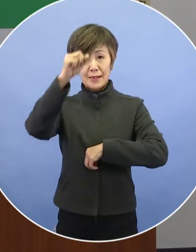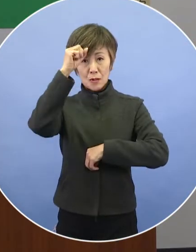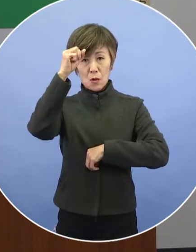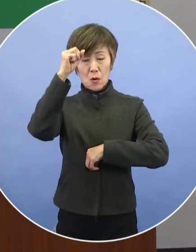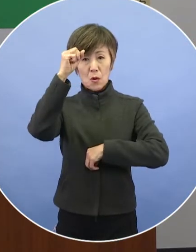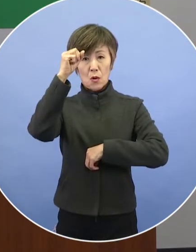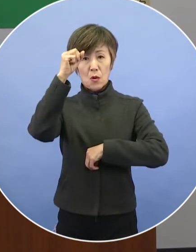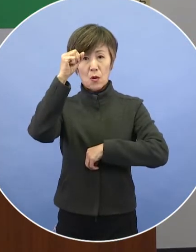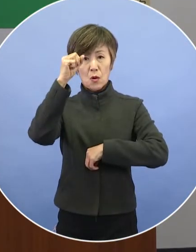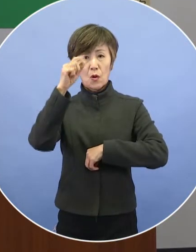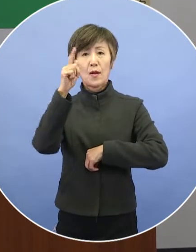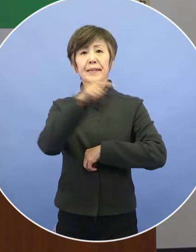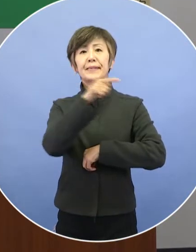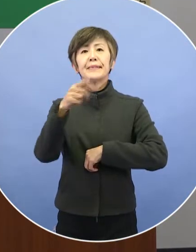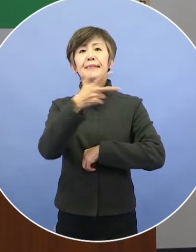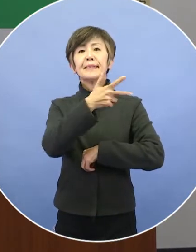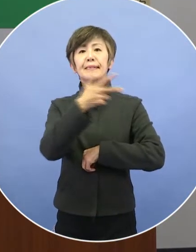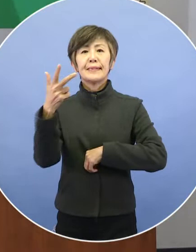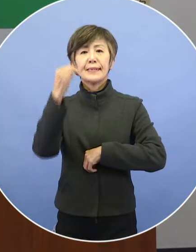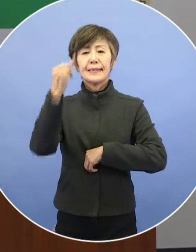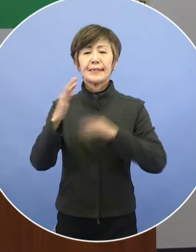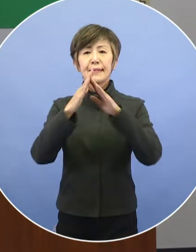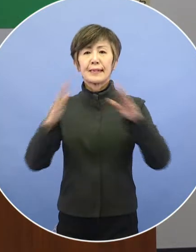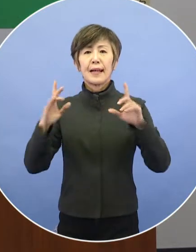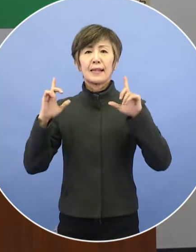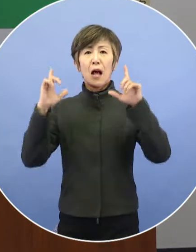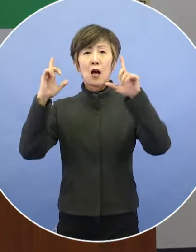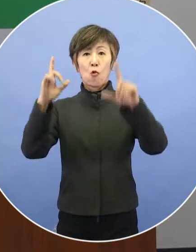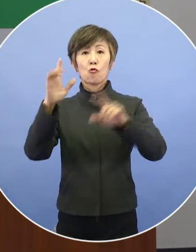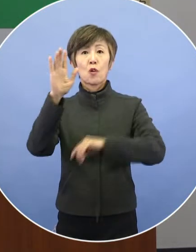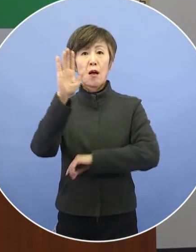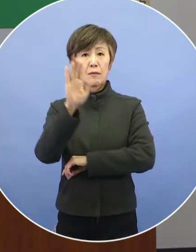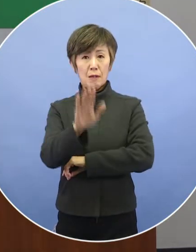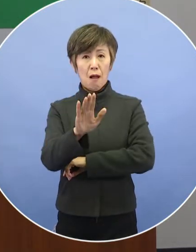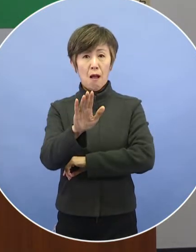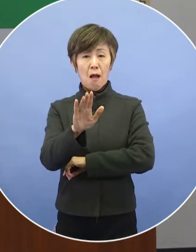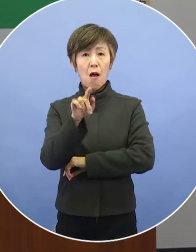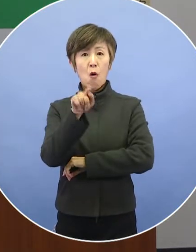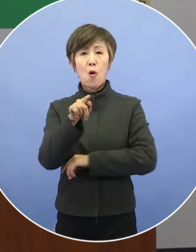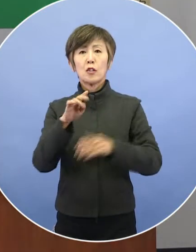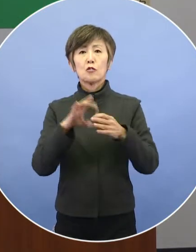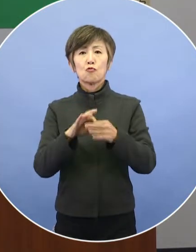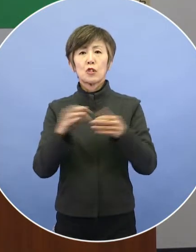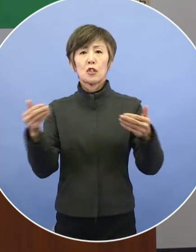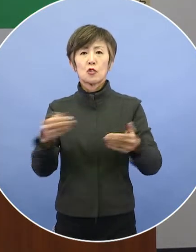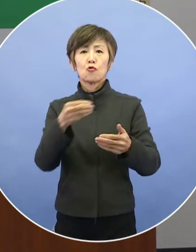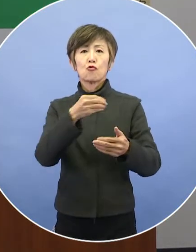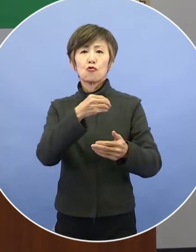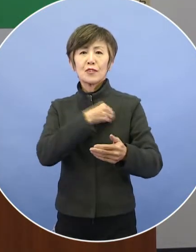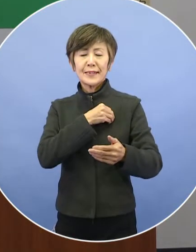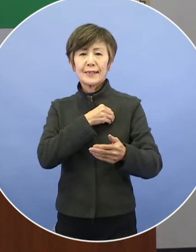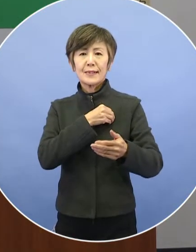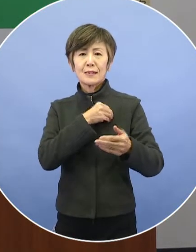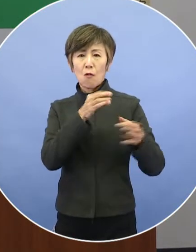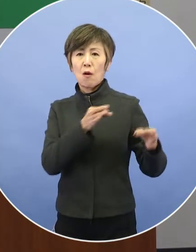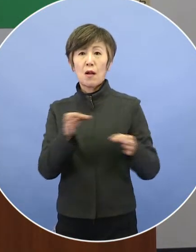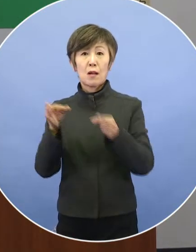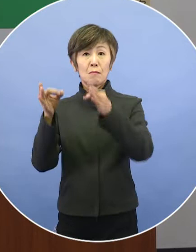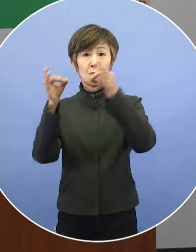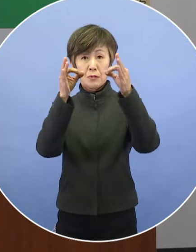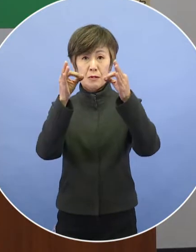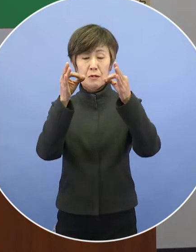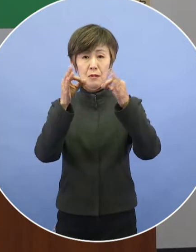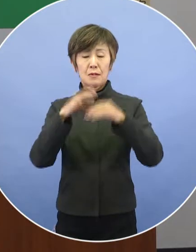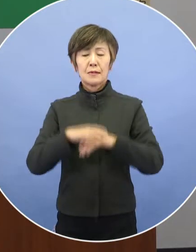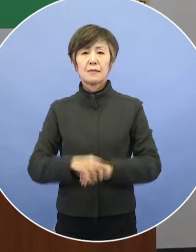さらには人事委員会勧告がありましたのでそれについての職員給与費の増額ということ